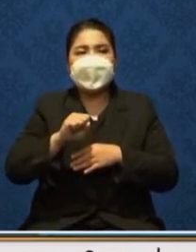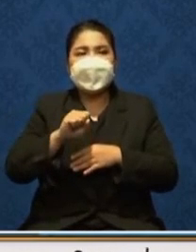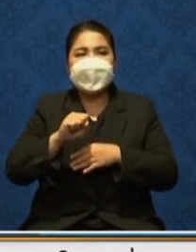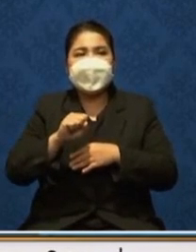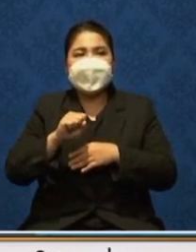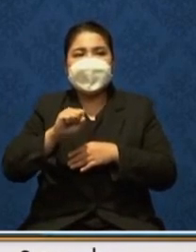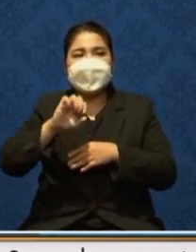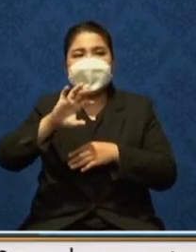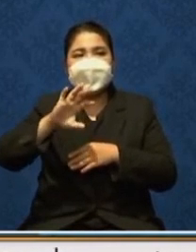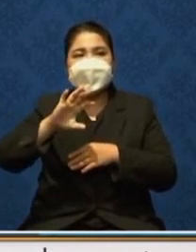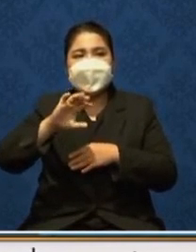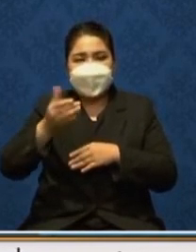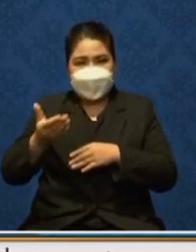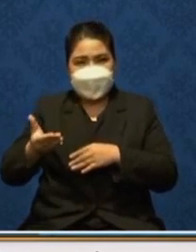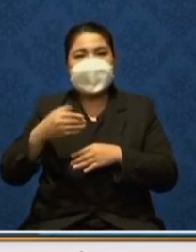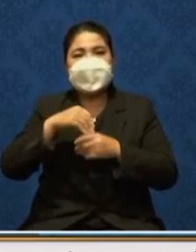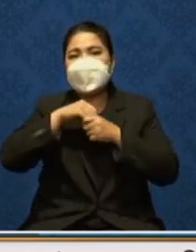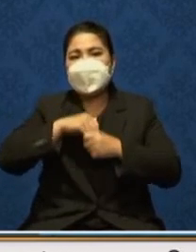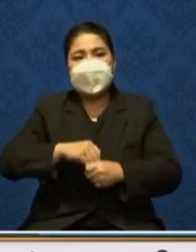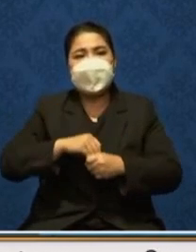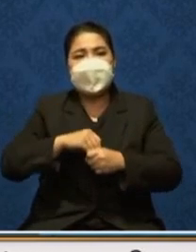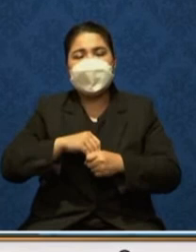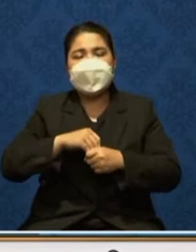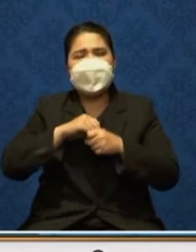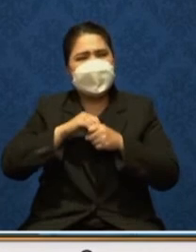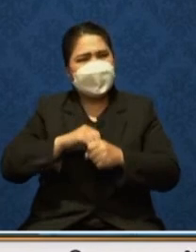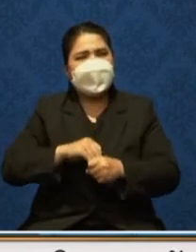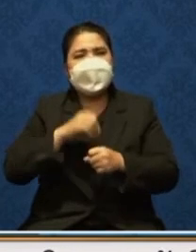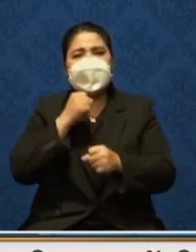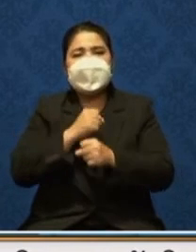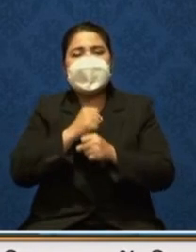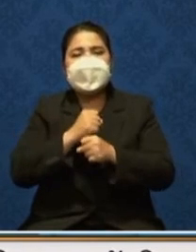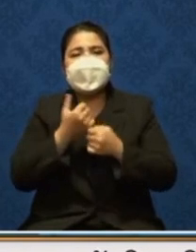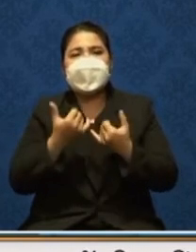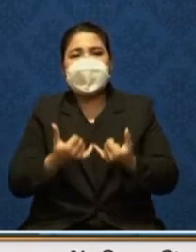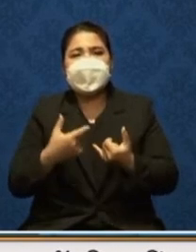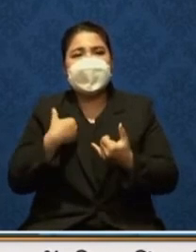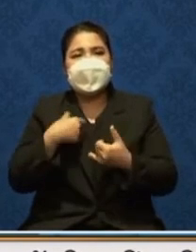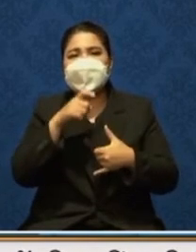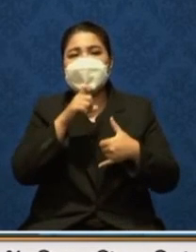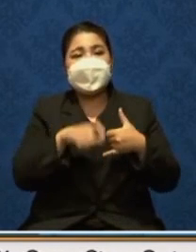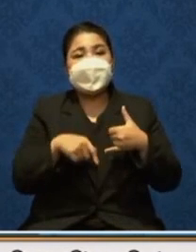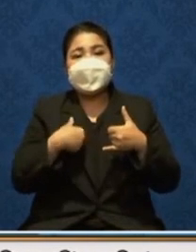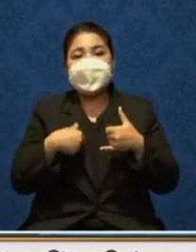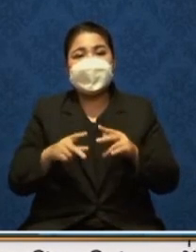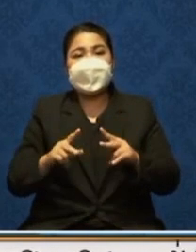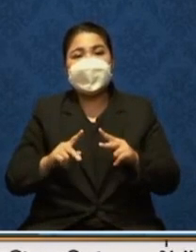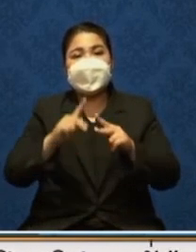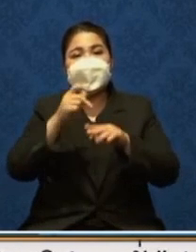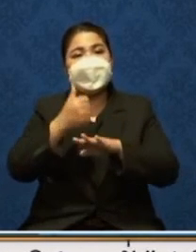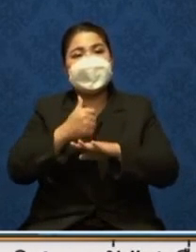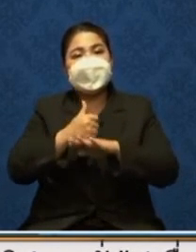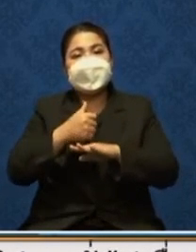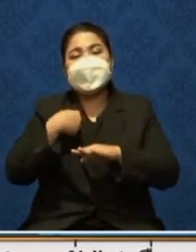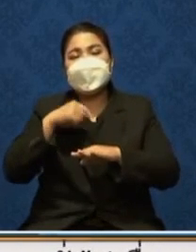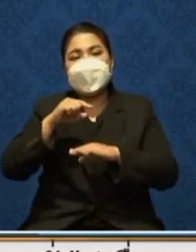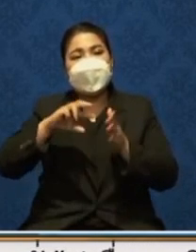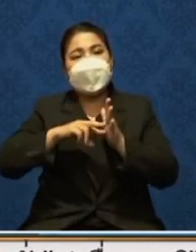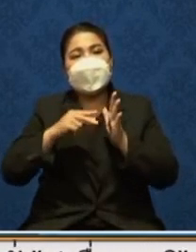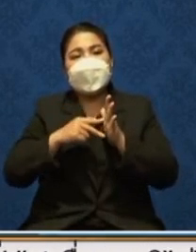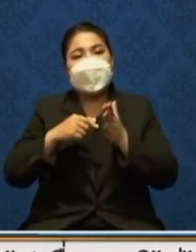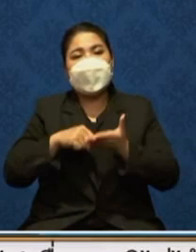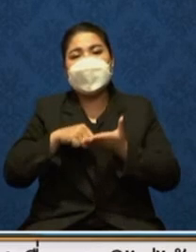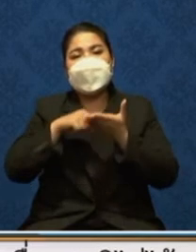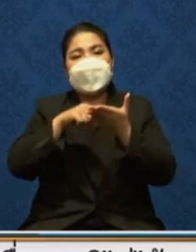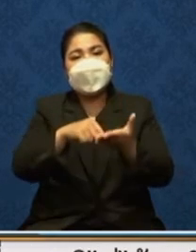มาตลอดตแตดำรวตำแหน่งจถปัจุบันและเป็นแบบนี้คือขาคณสมบตการเมทรััทรีครัยืนทัยสเมนเทสตบประชอครั